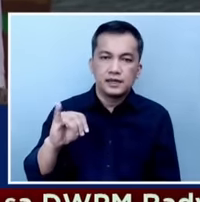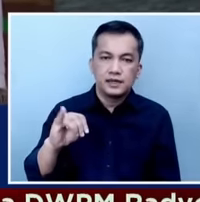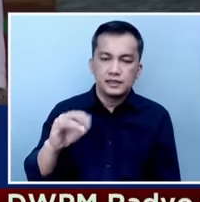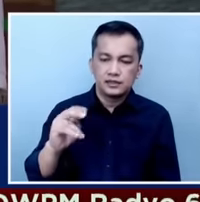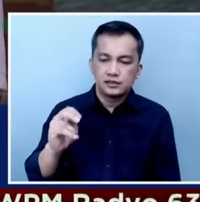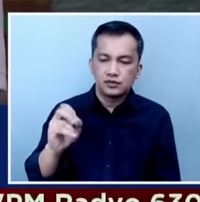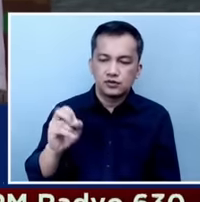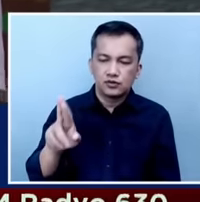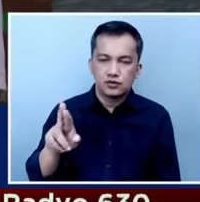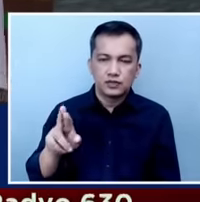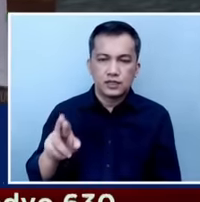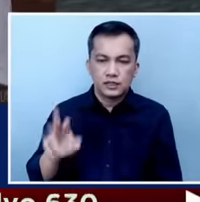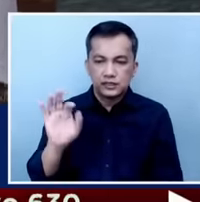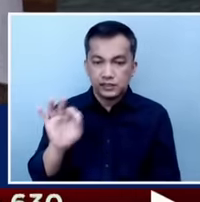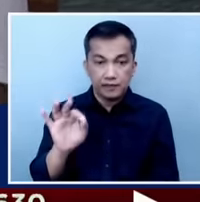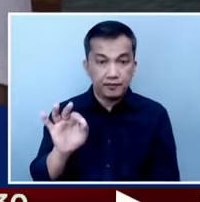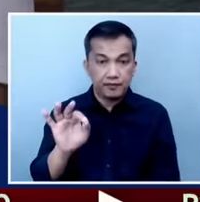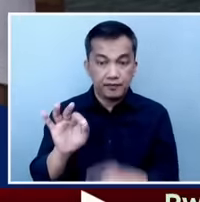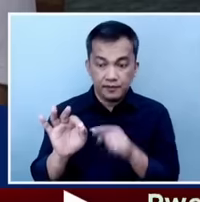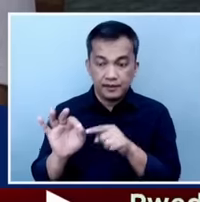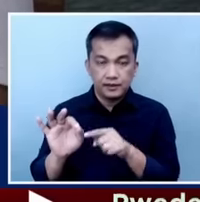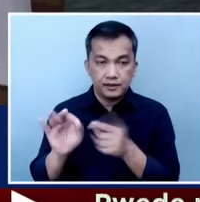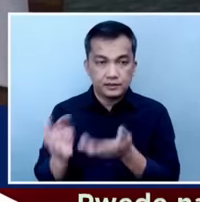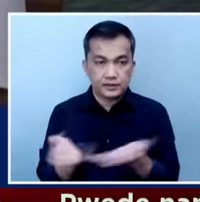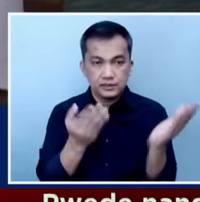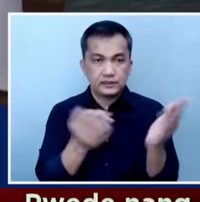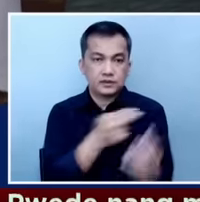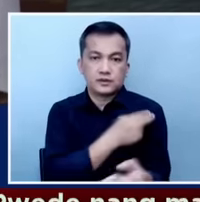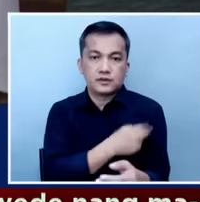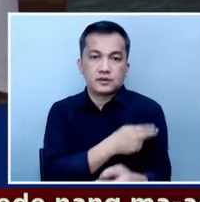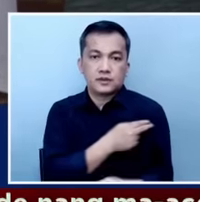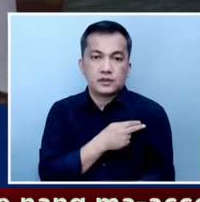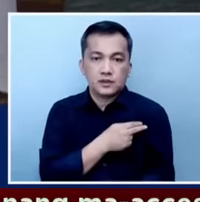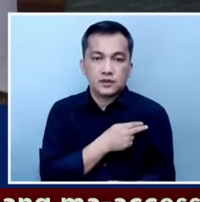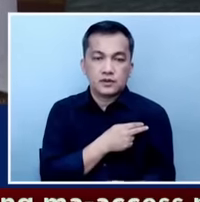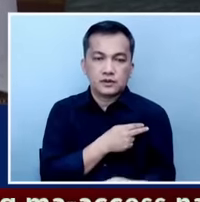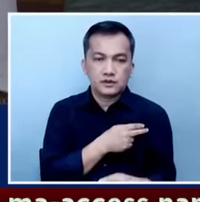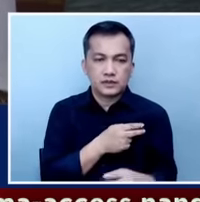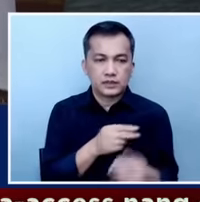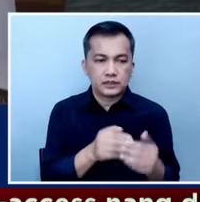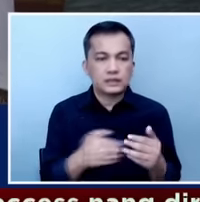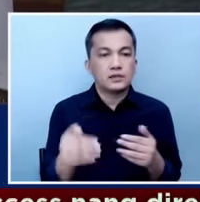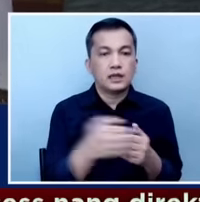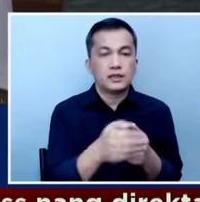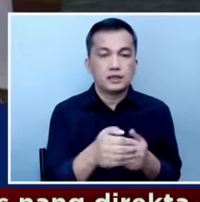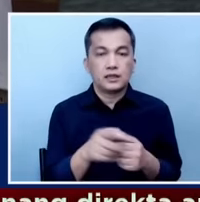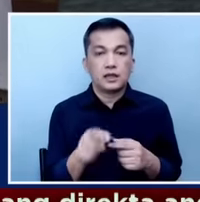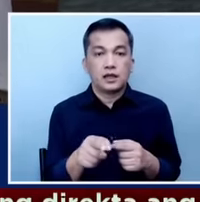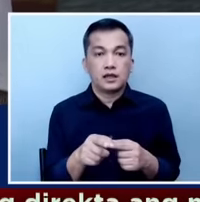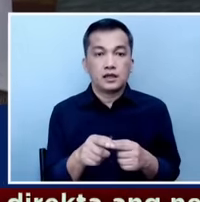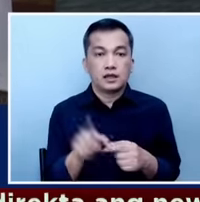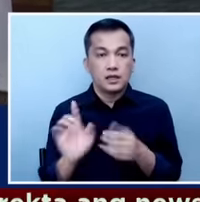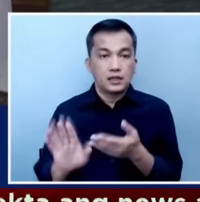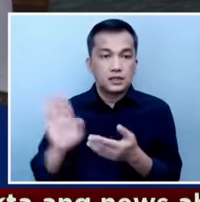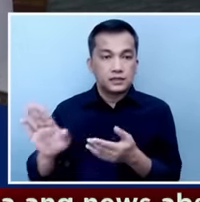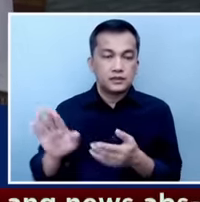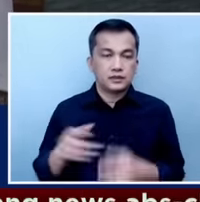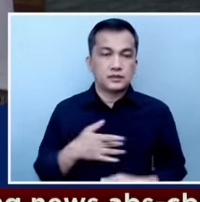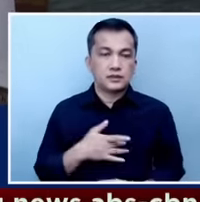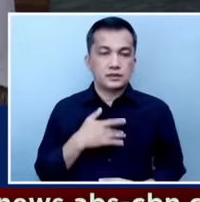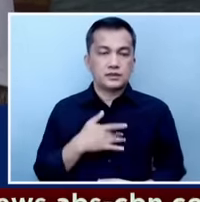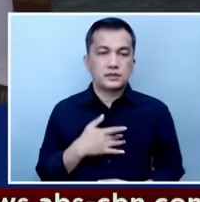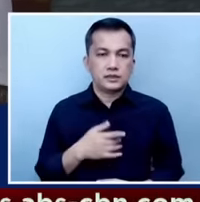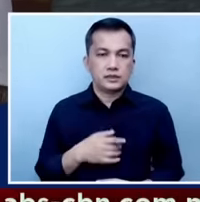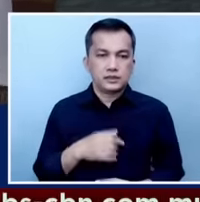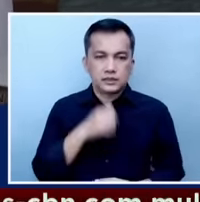Siyam lang po ang pinadala natin sa ospital kasi po ay inaagapan lang po natin yung kanilang mga nararamdaman at hindi